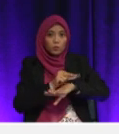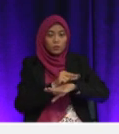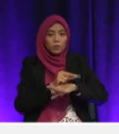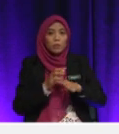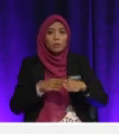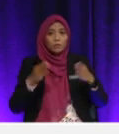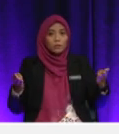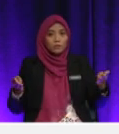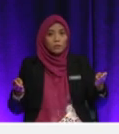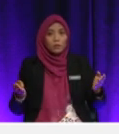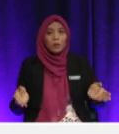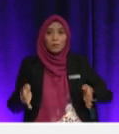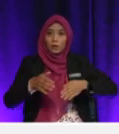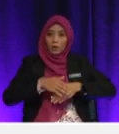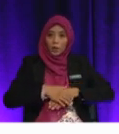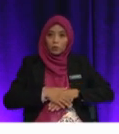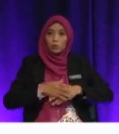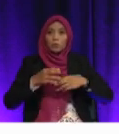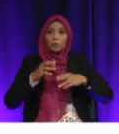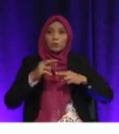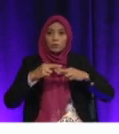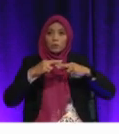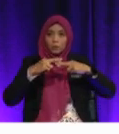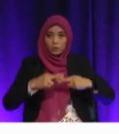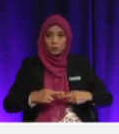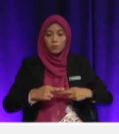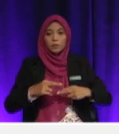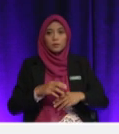pengantar mana Kalau bahasa Inggris menjadi